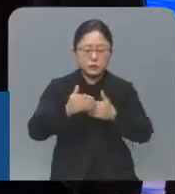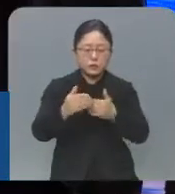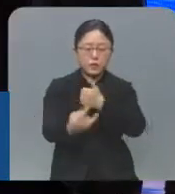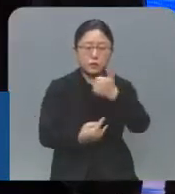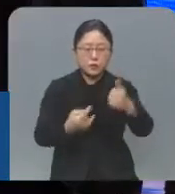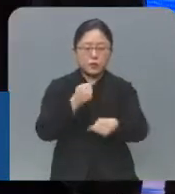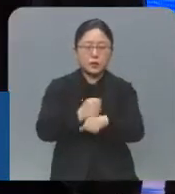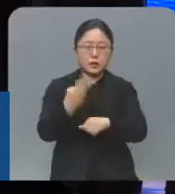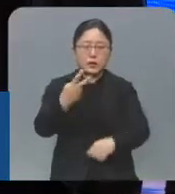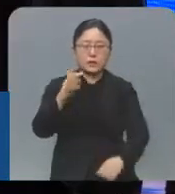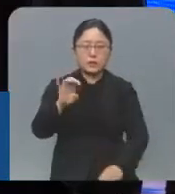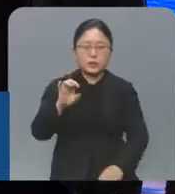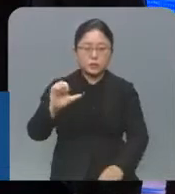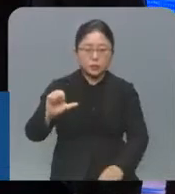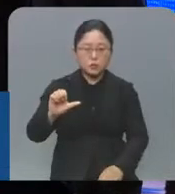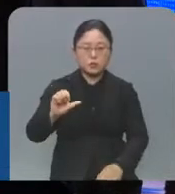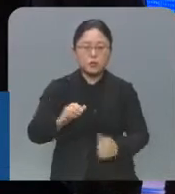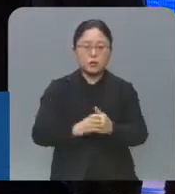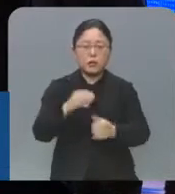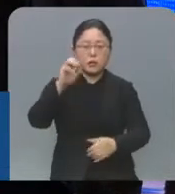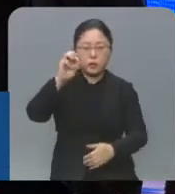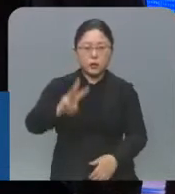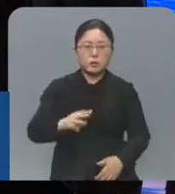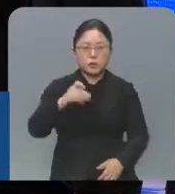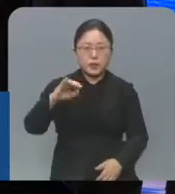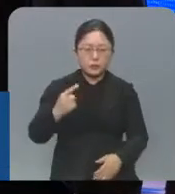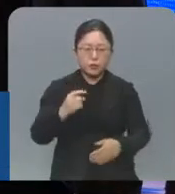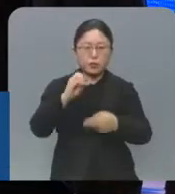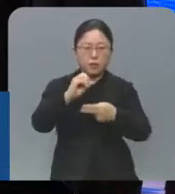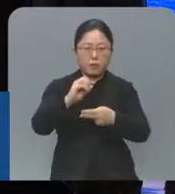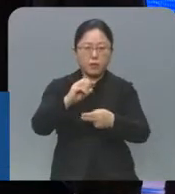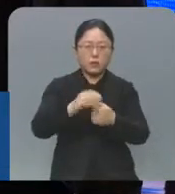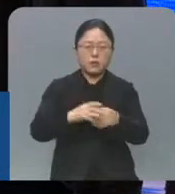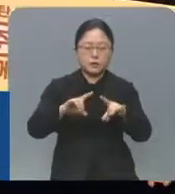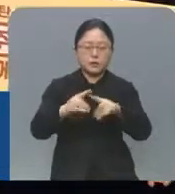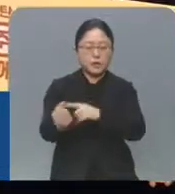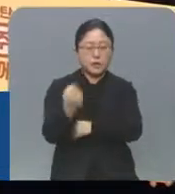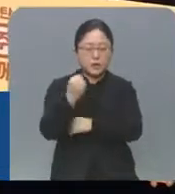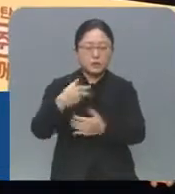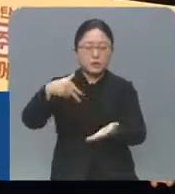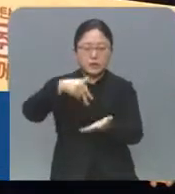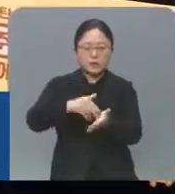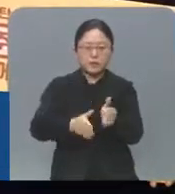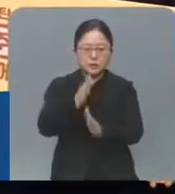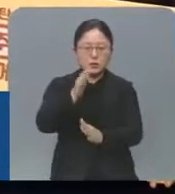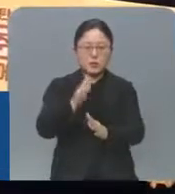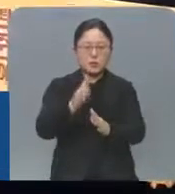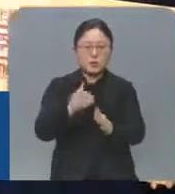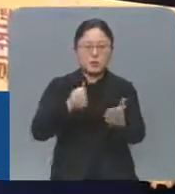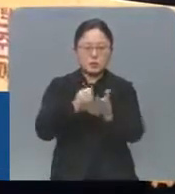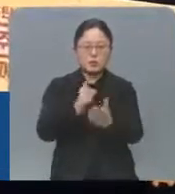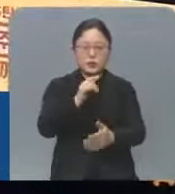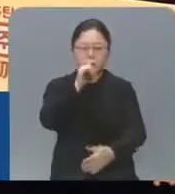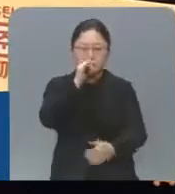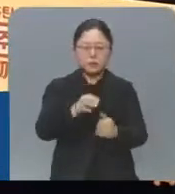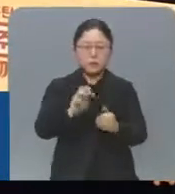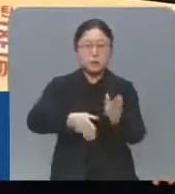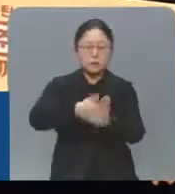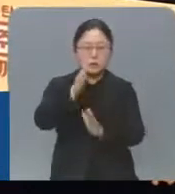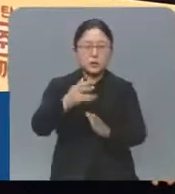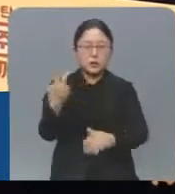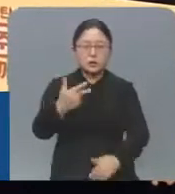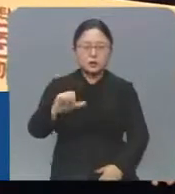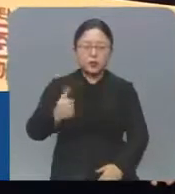오는 2004 15년까지 광주를 텐 소 중립과 에너지 자립 도시로 발돋움 하겠다는 뜻을 밝혔습니다 광주시는 올해